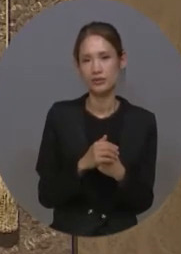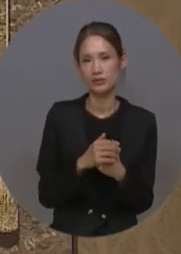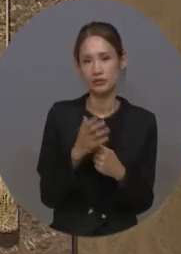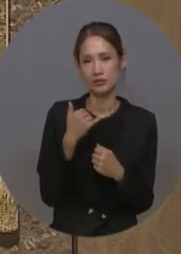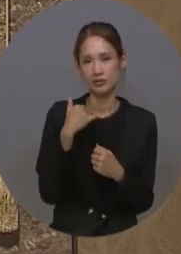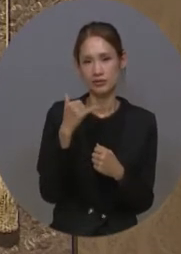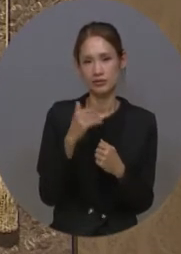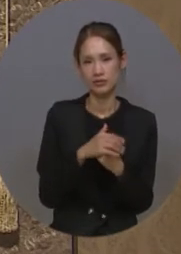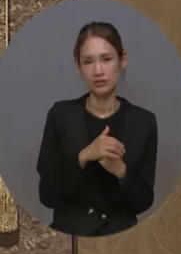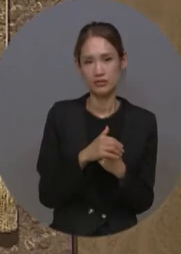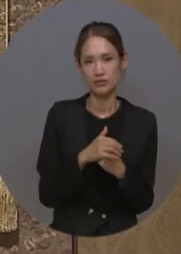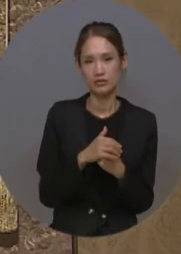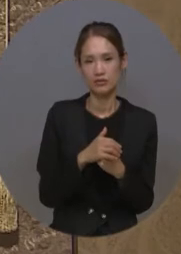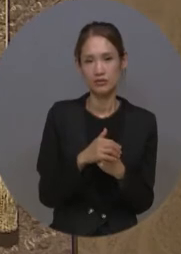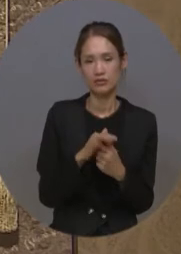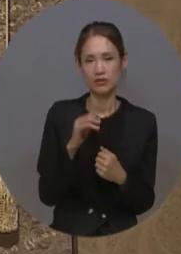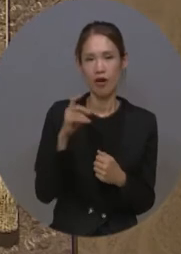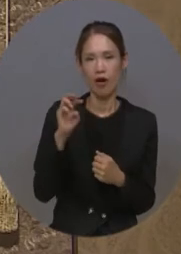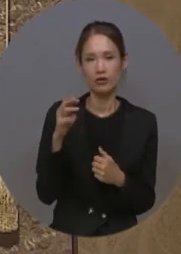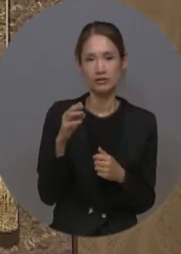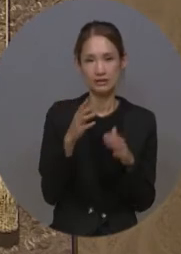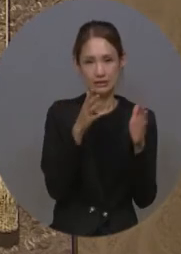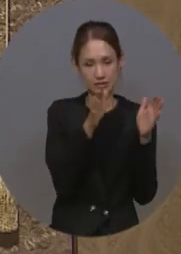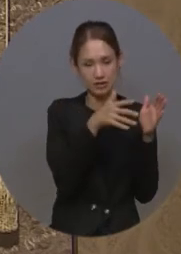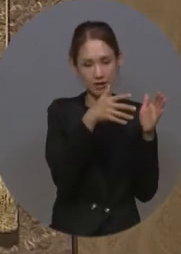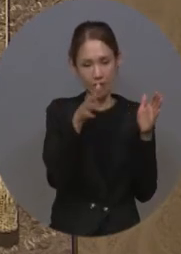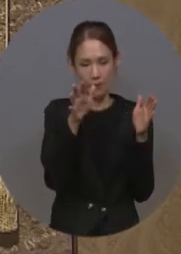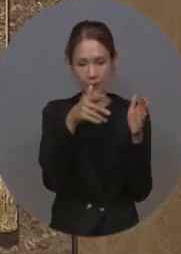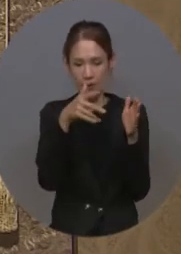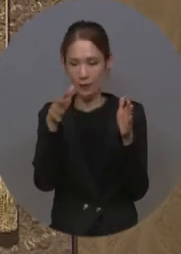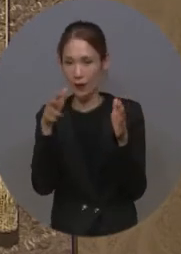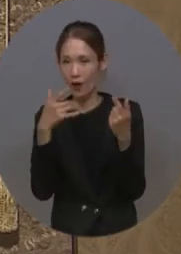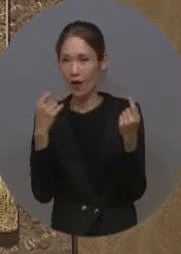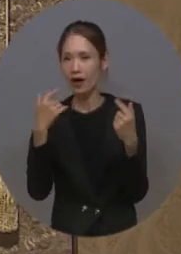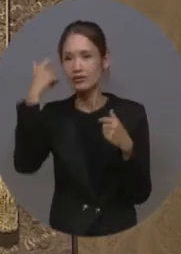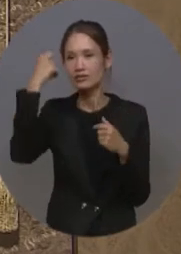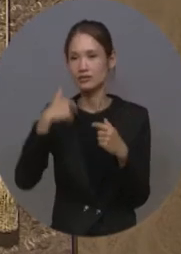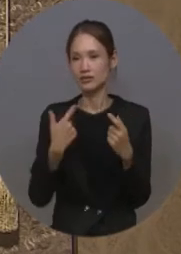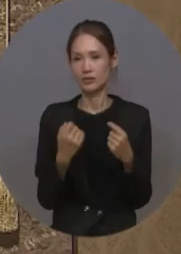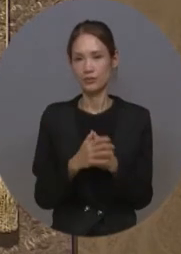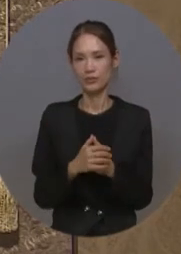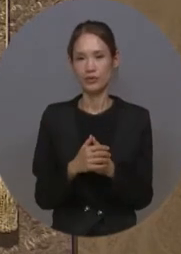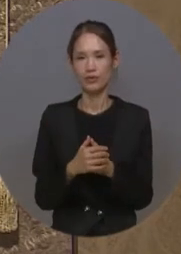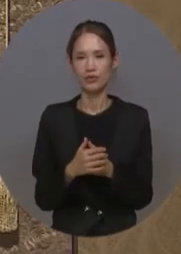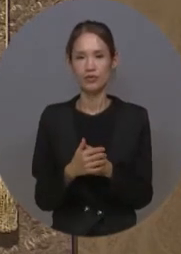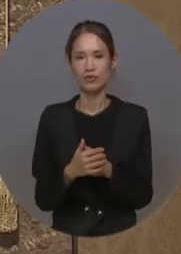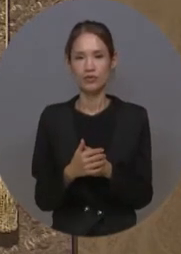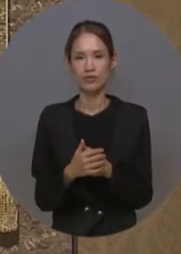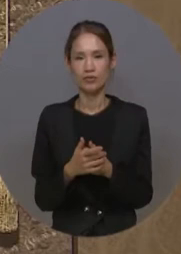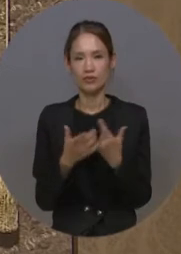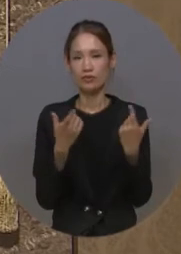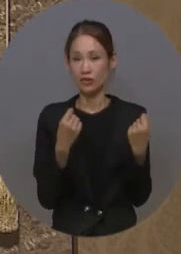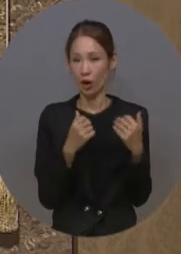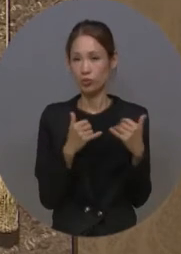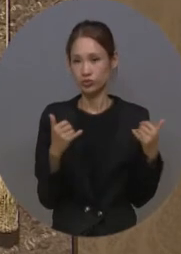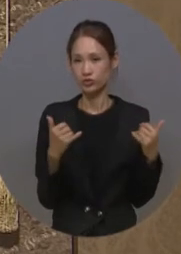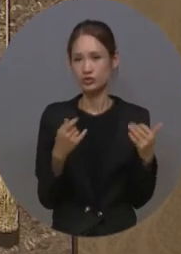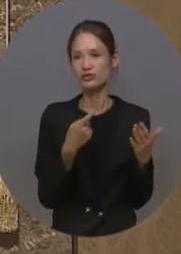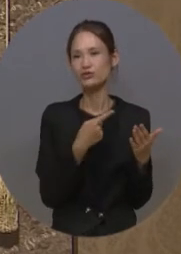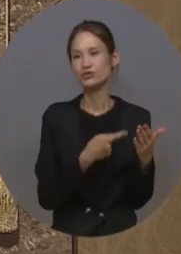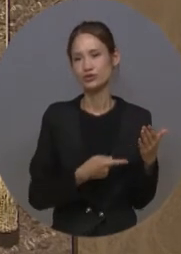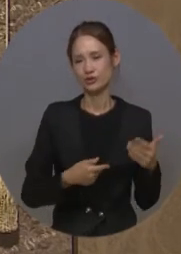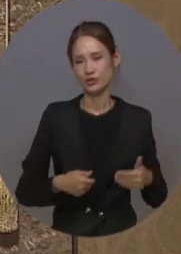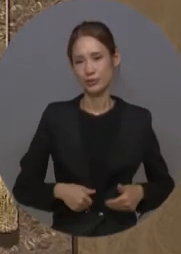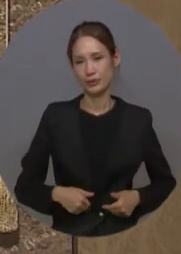하여튼 뭐 커튼이 펄럭이는 것처럼 톡톡톡톡 이런 소리들이 나거든요. 그런 분들은 수술의